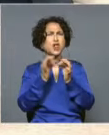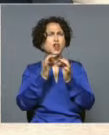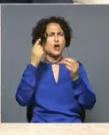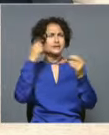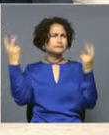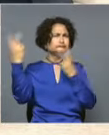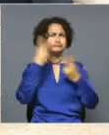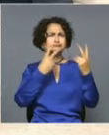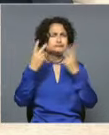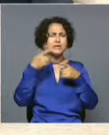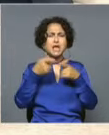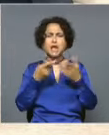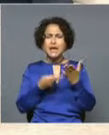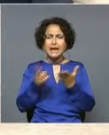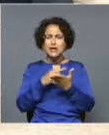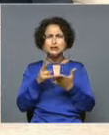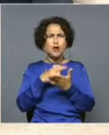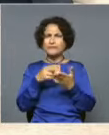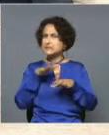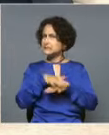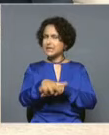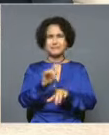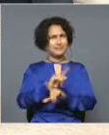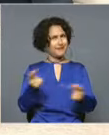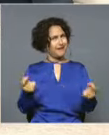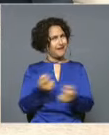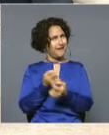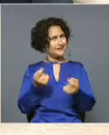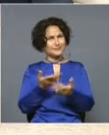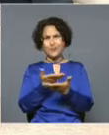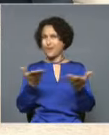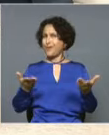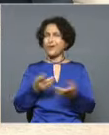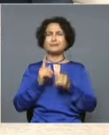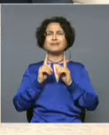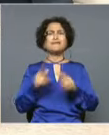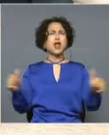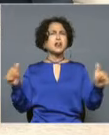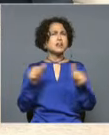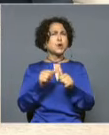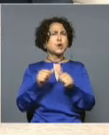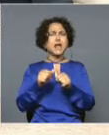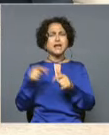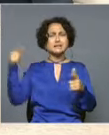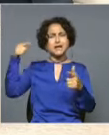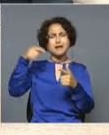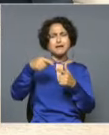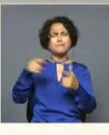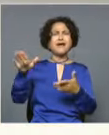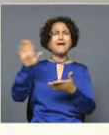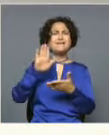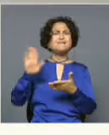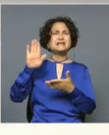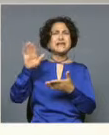книжовна система не е лесна работа. Той трябва да бъде лоялен на византийската политика, а ние знаем,